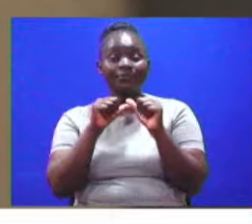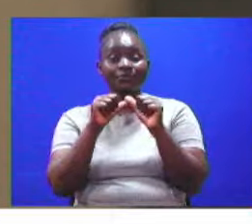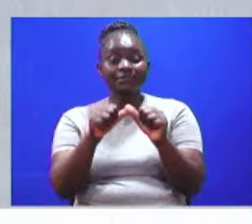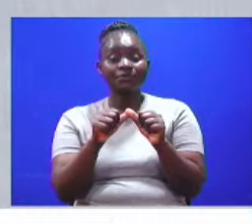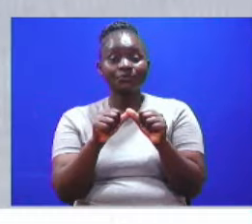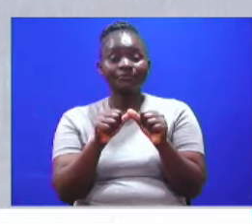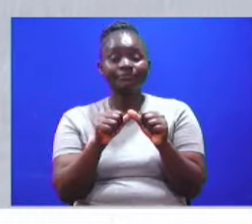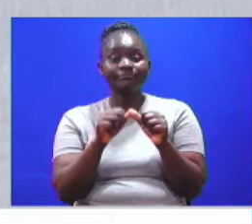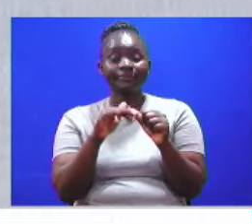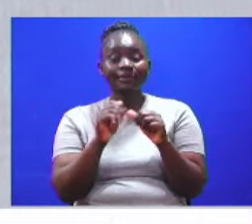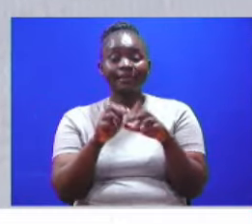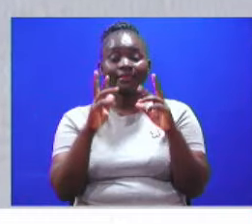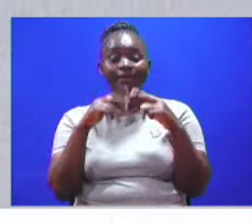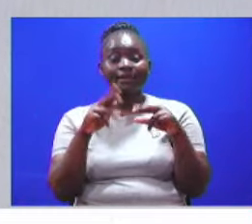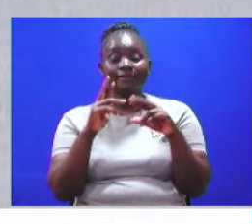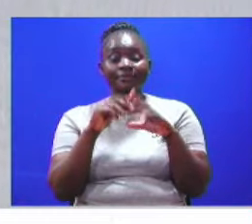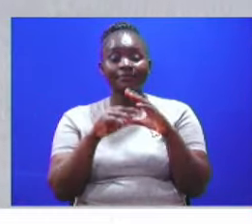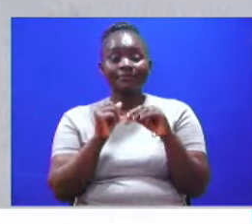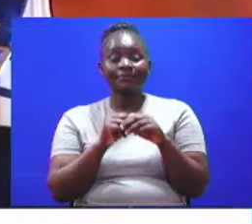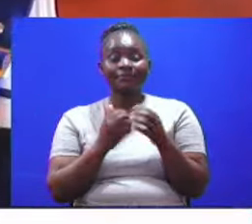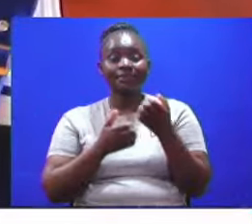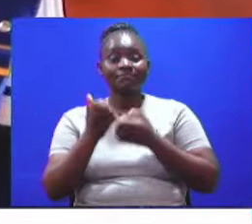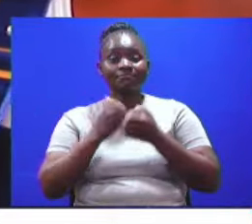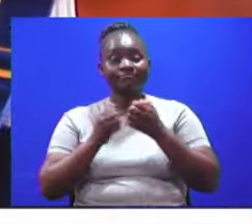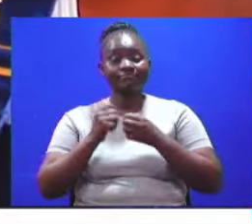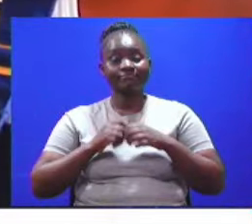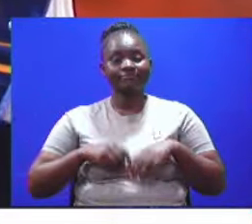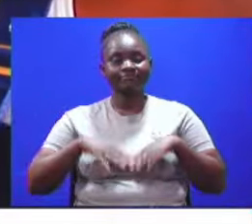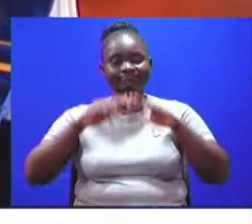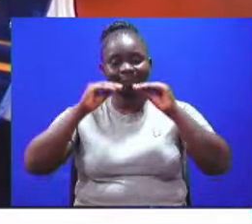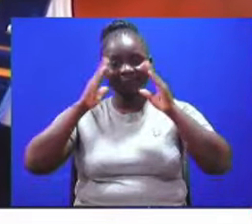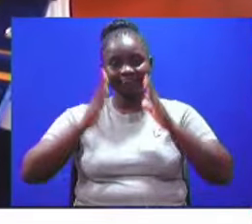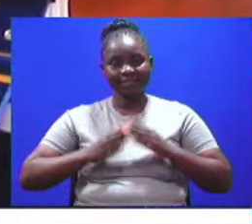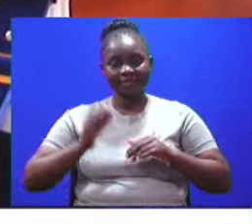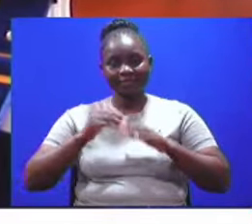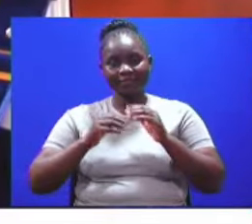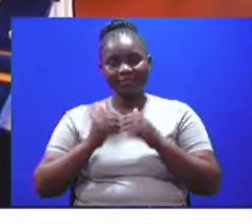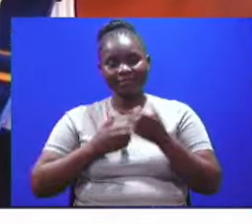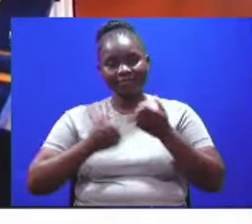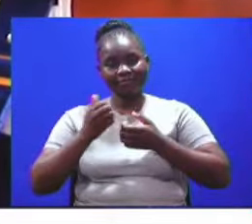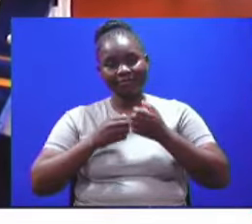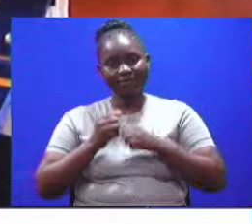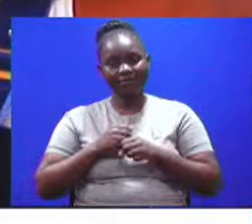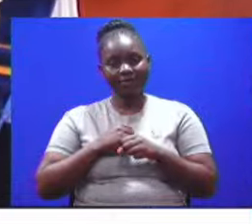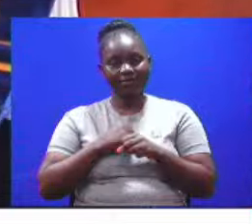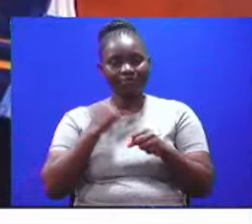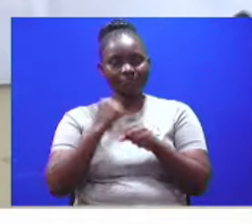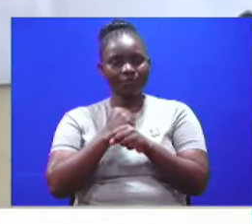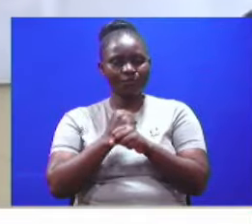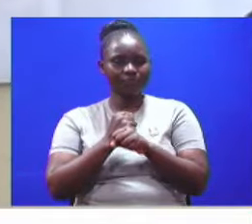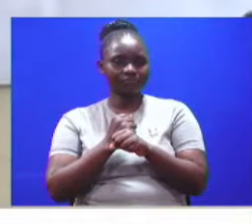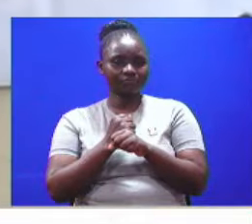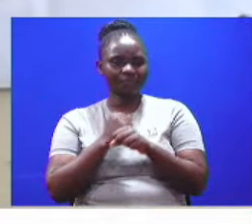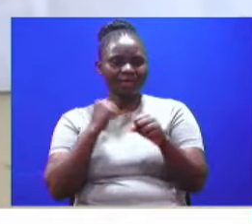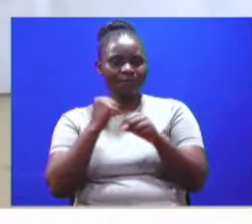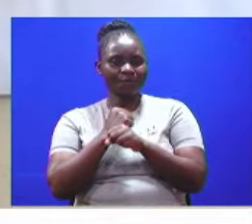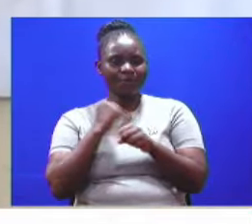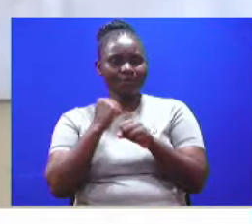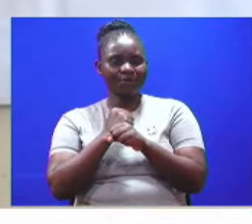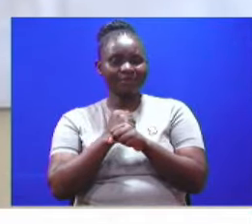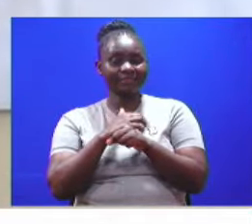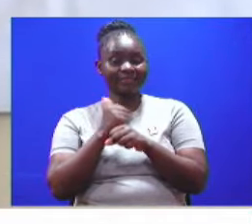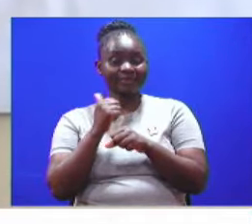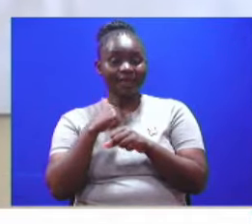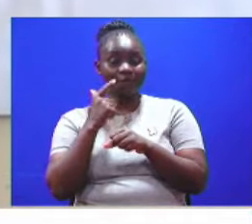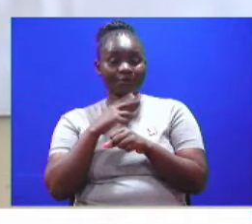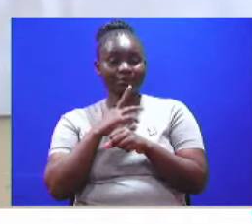kurwanirira obwene bwokuri kwa kwa balimu abana bitumba likira sentera ye kondo ili tori koroke kondo bali kirimu na bali bako